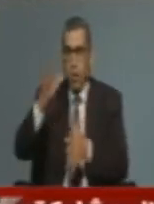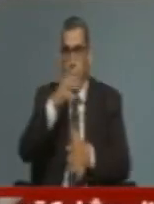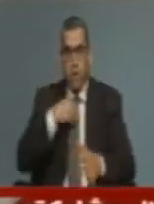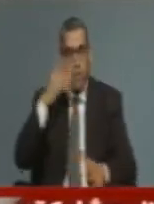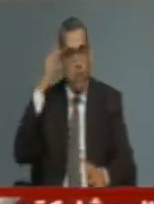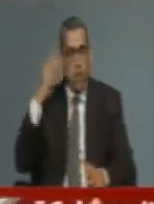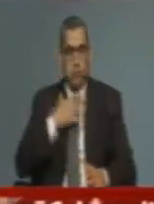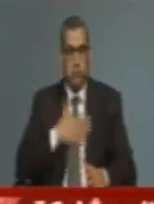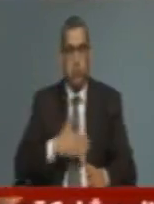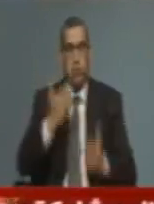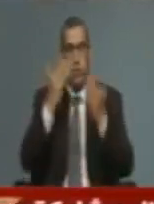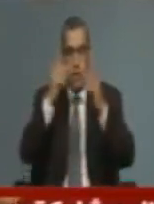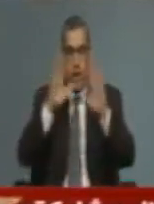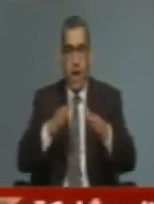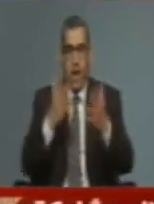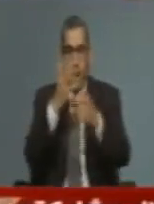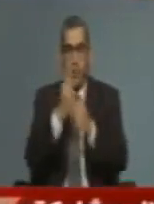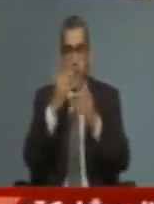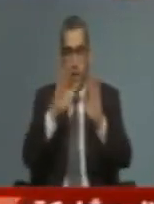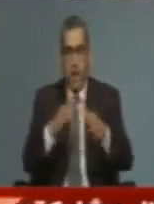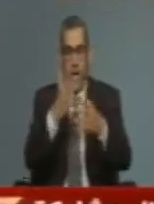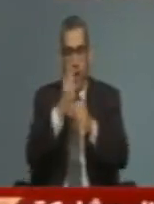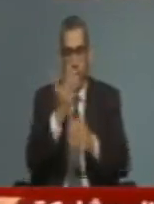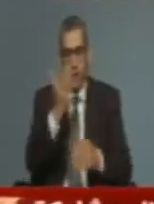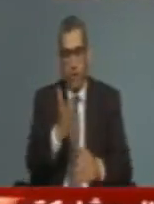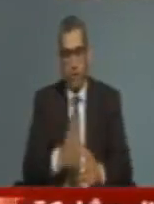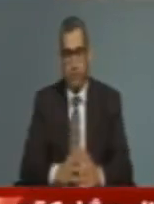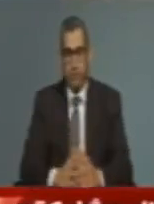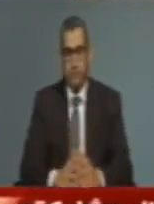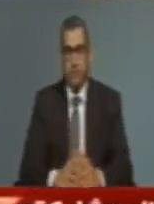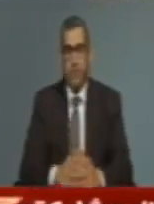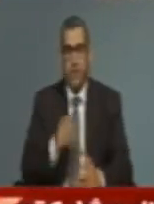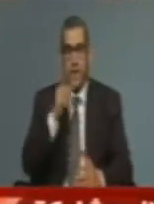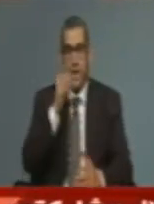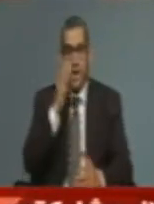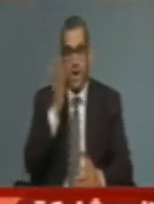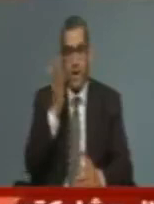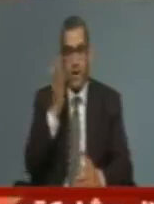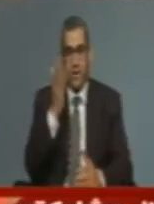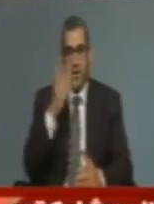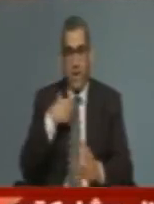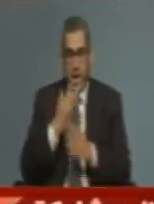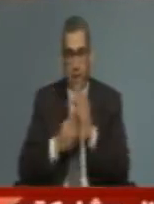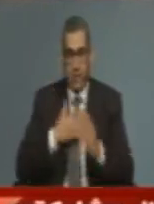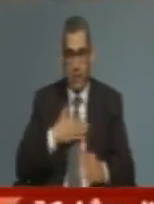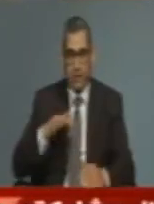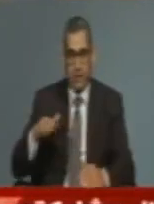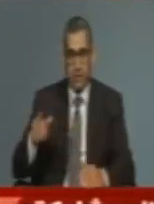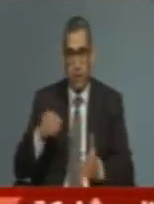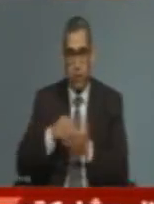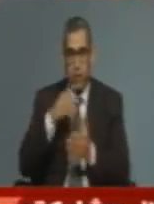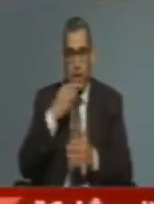ربنا يخليك لينا يا رب. يخليك. ربنا يخليك لينا. حضرتك معايا ابني برضو في مبادرة الجيل